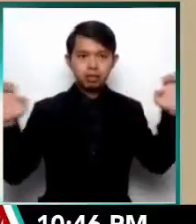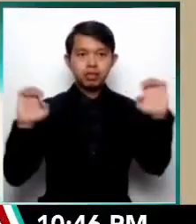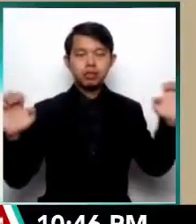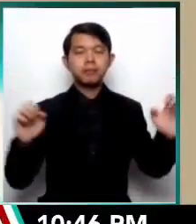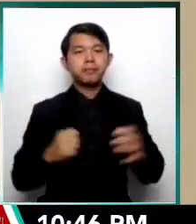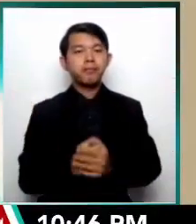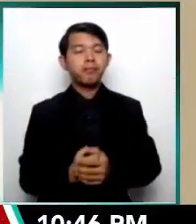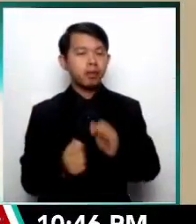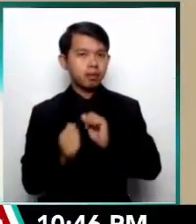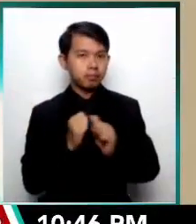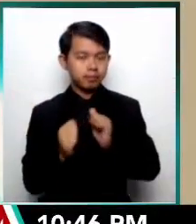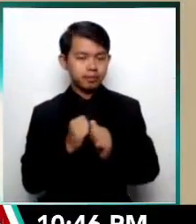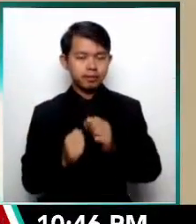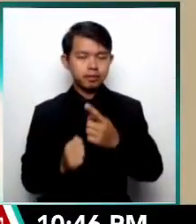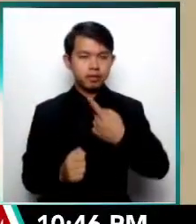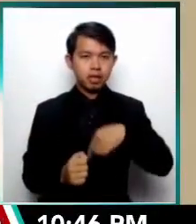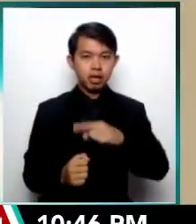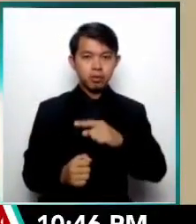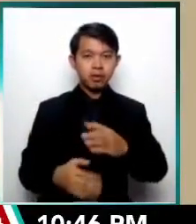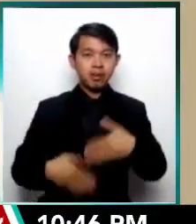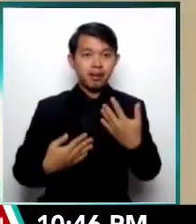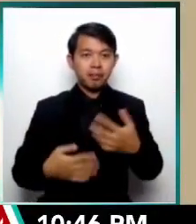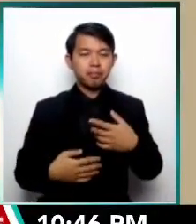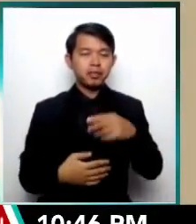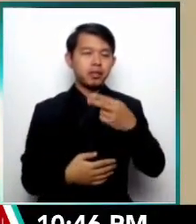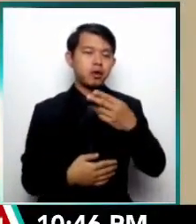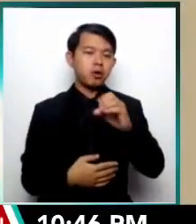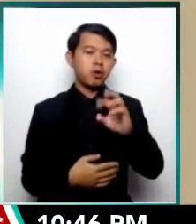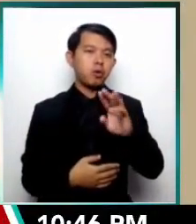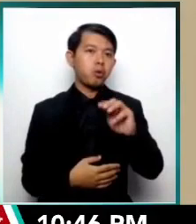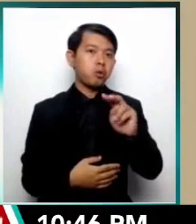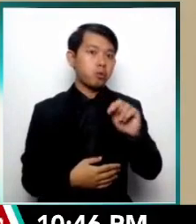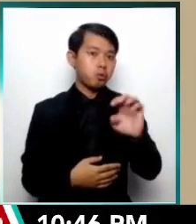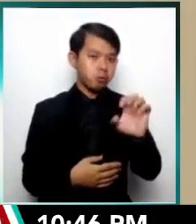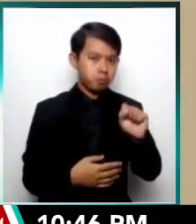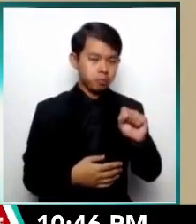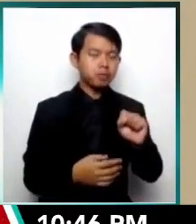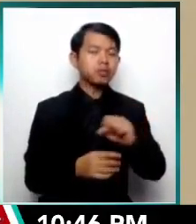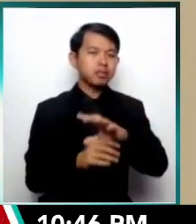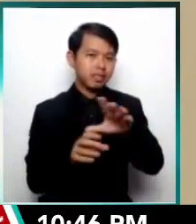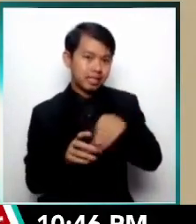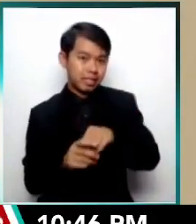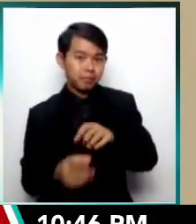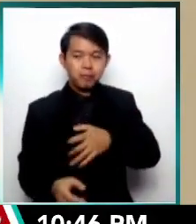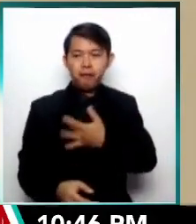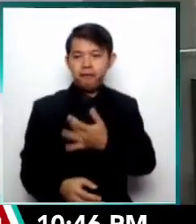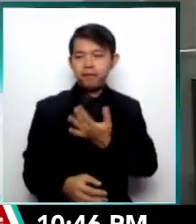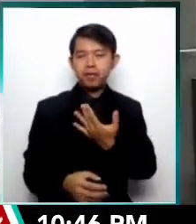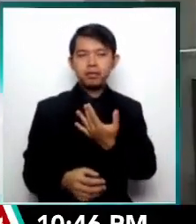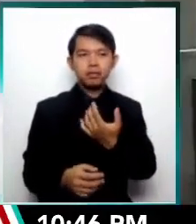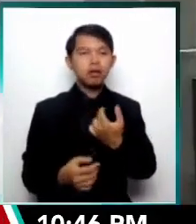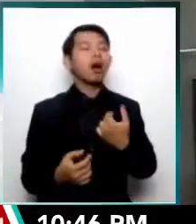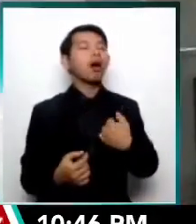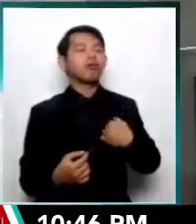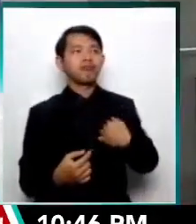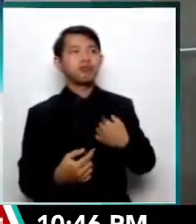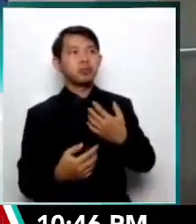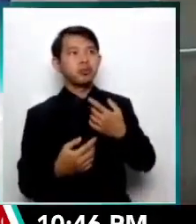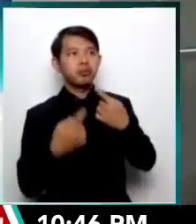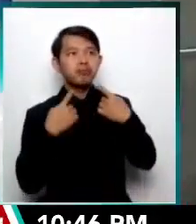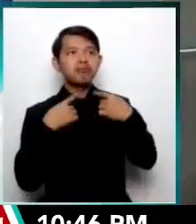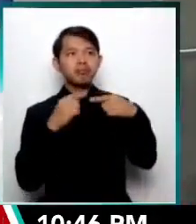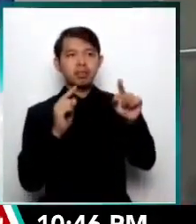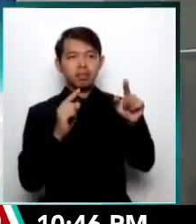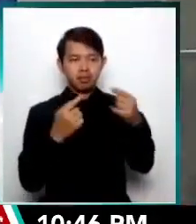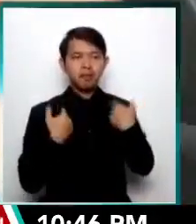happy hormones, no, are also parts of the feeling na I have accomplished something. Bahagi na nga ito ng routine